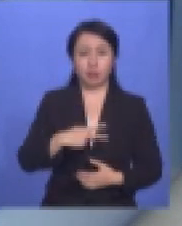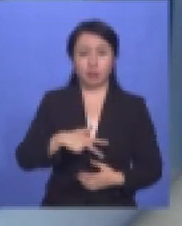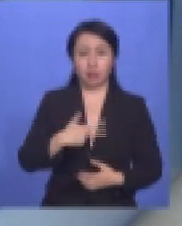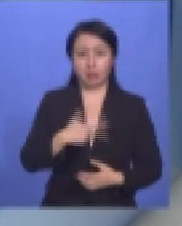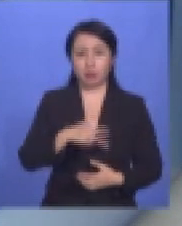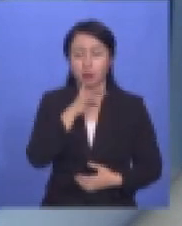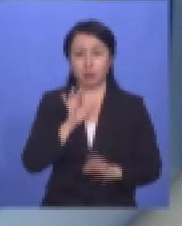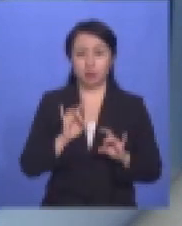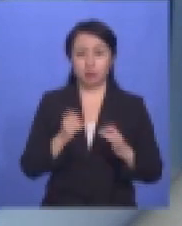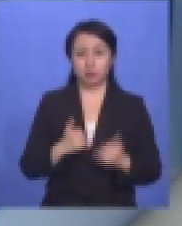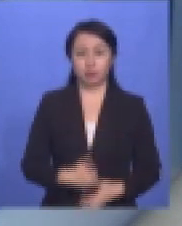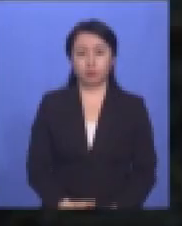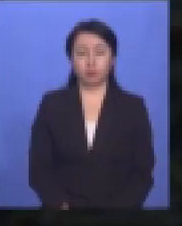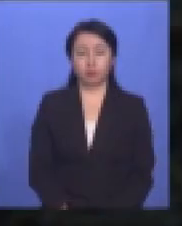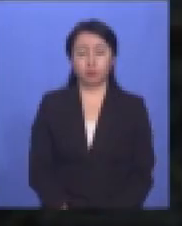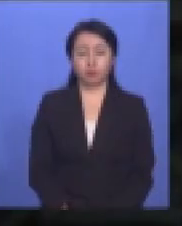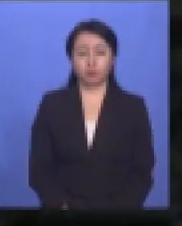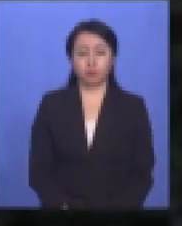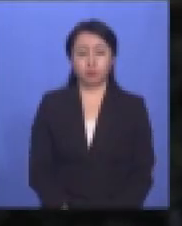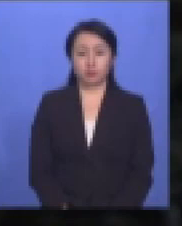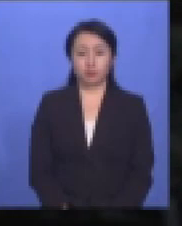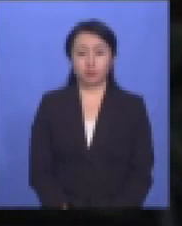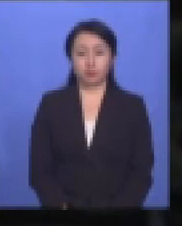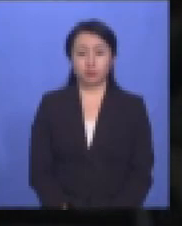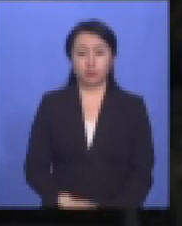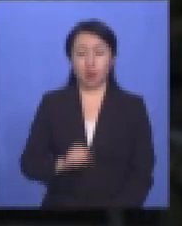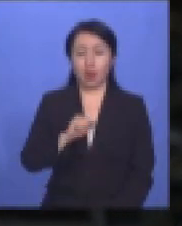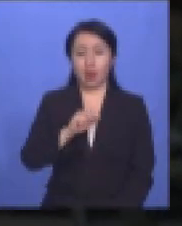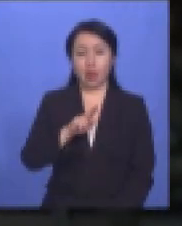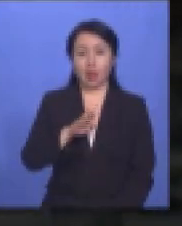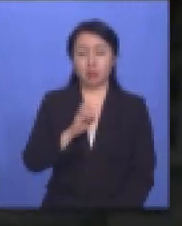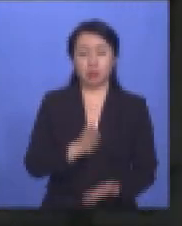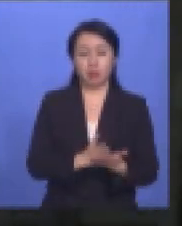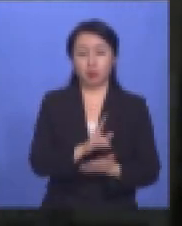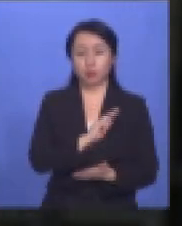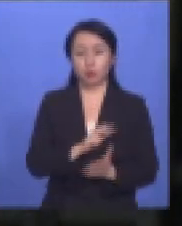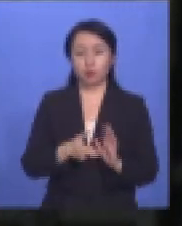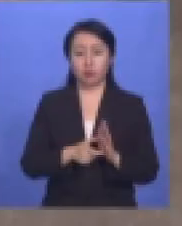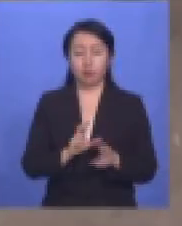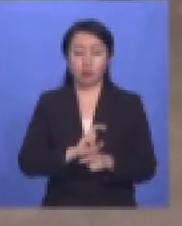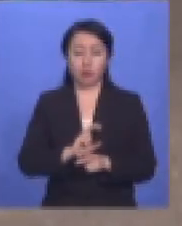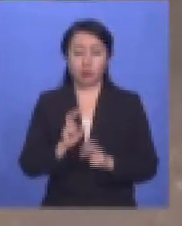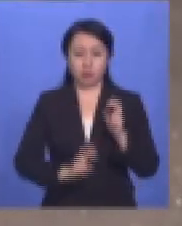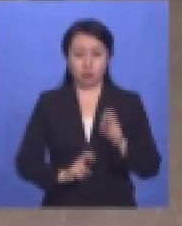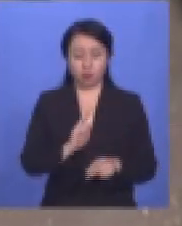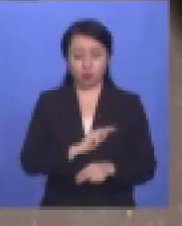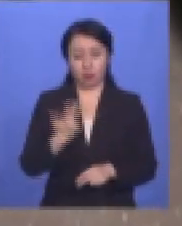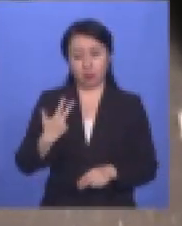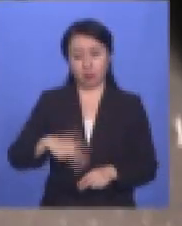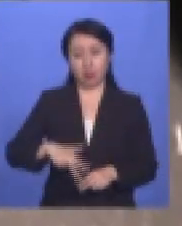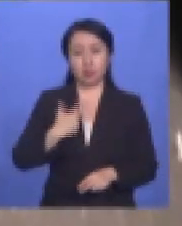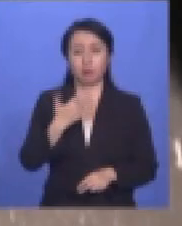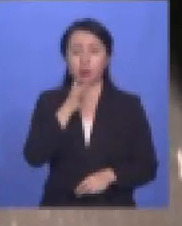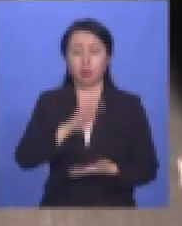лет, расскажет Наталья Итова. Аскер Рязаев – ветеран труда. В цехах завода ПЗТМ трудится 35